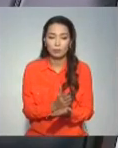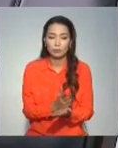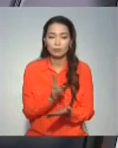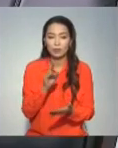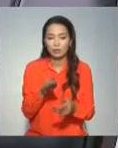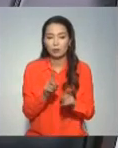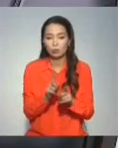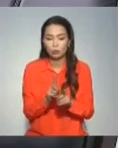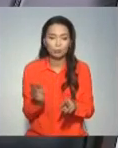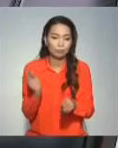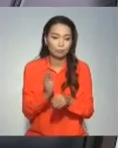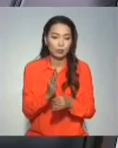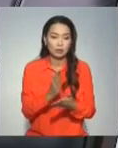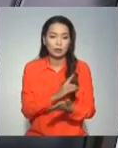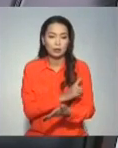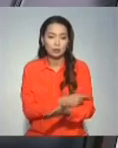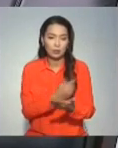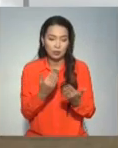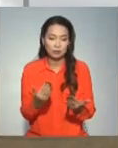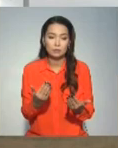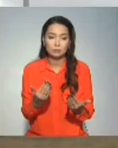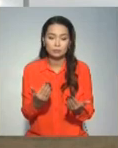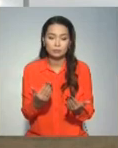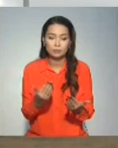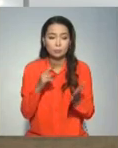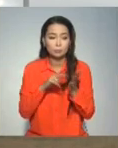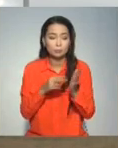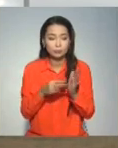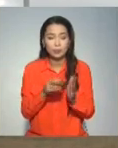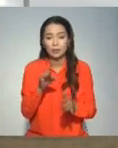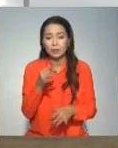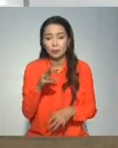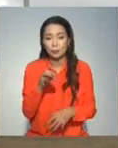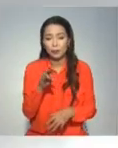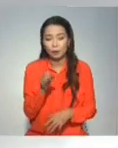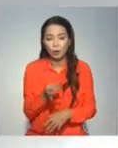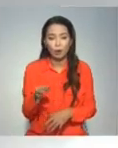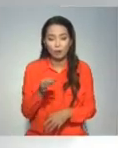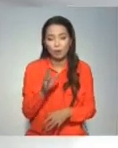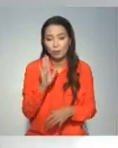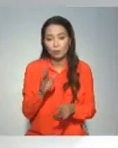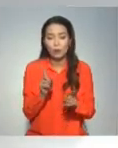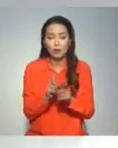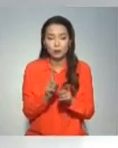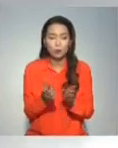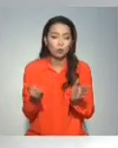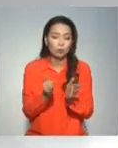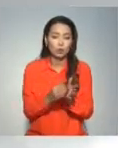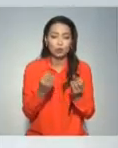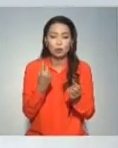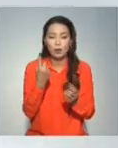энергообъектов составляет порядка 280 мегаватт-час. В Ерементауском районе уже к концу года введут в эксплуатацию еще